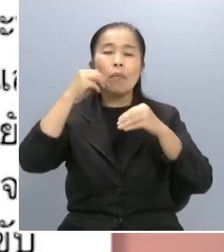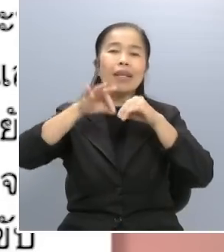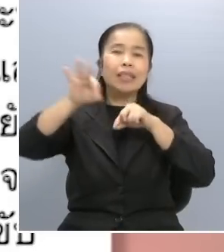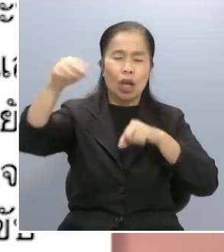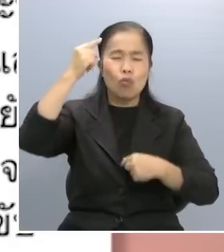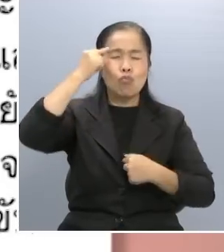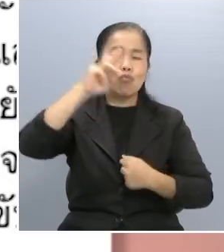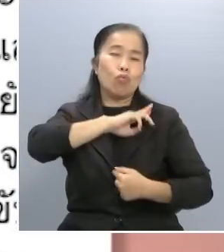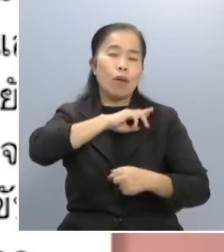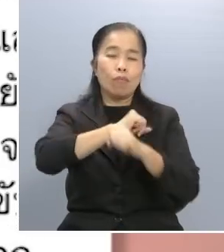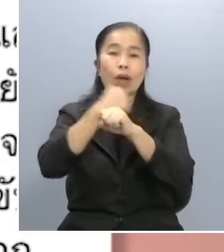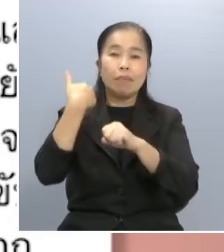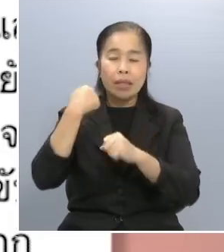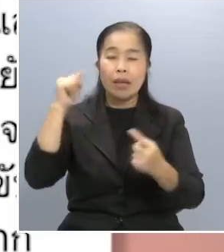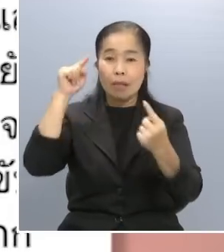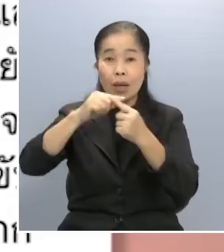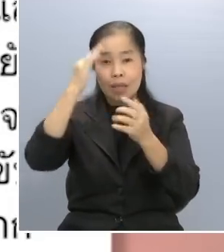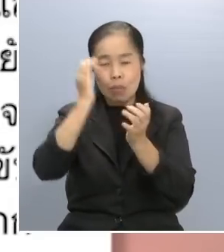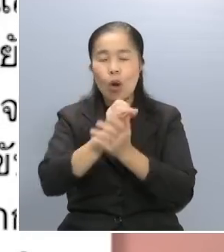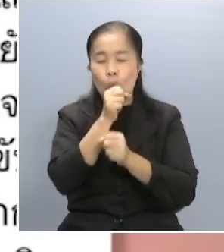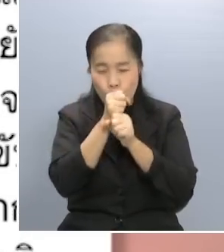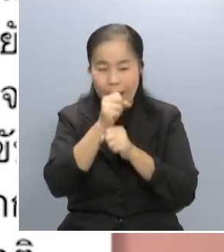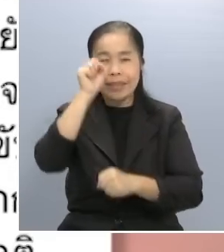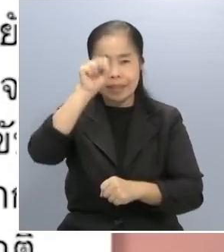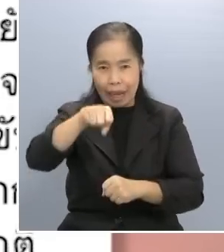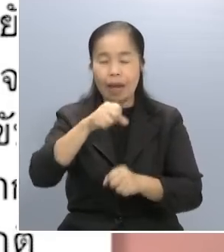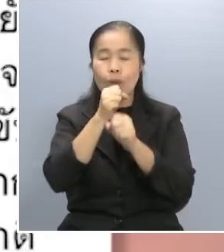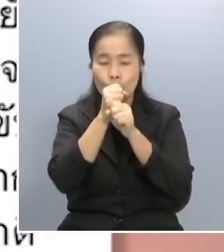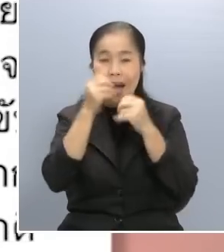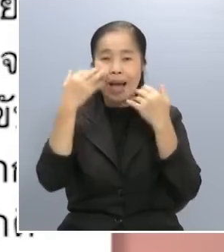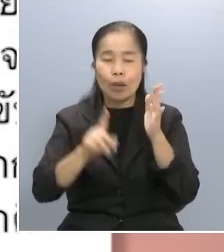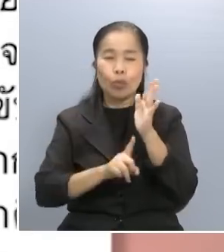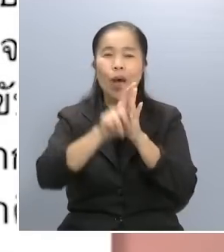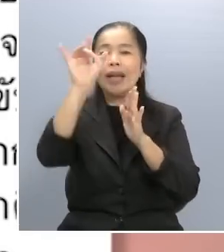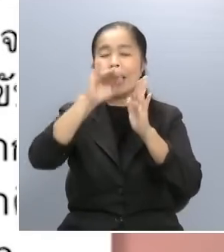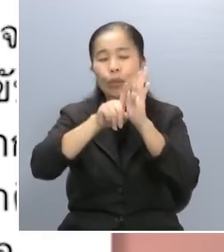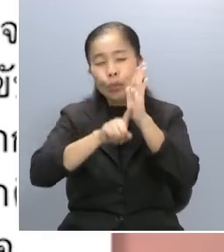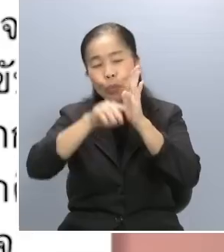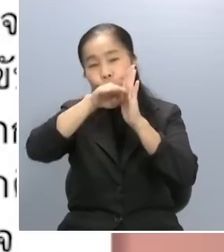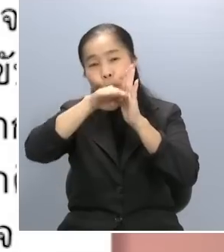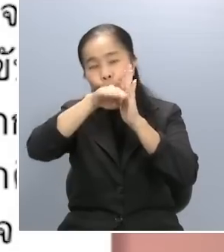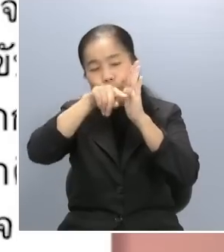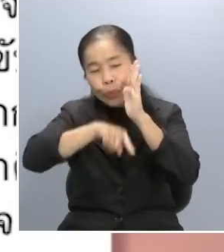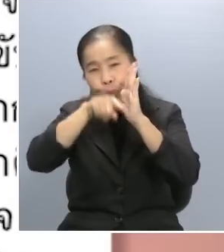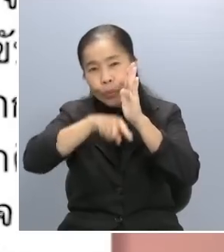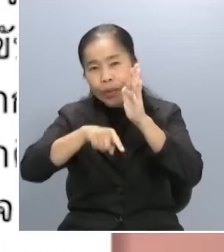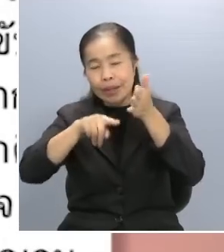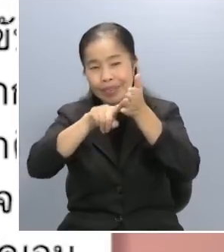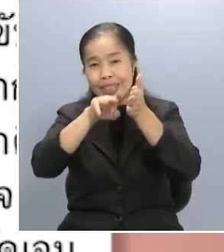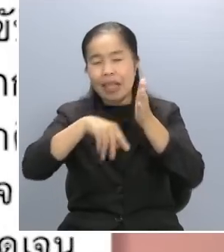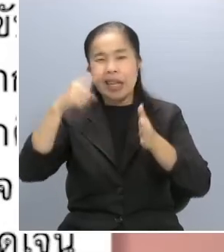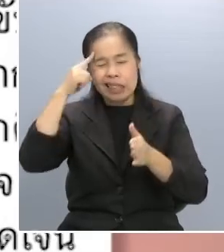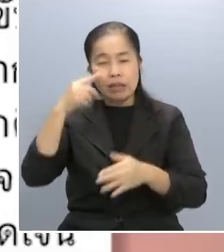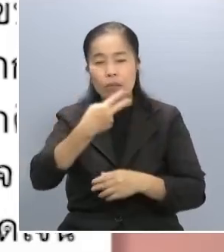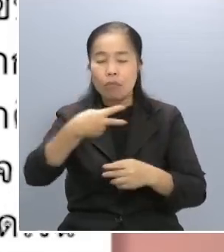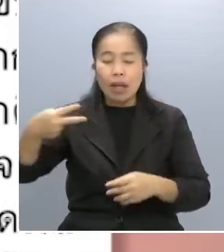อยู่แล้วพอมาเจอด่านก็มีการเป่าแอลกอฮอล์จริงแต่ยังไม่ถึงเกณฑ์ที่เขาตั้งไว้ซึ่งอันนี้เธอบอกว่าเธออาจจะโพสต์